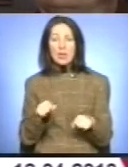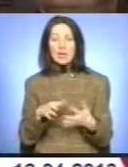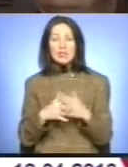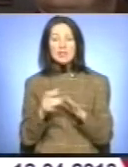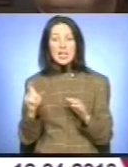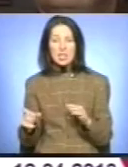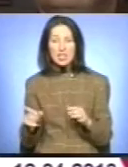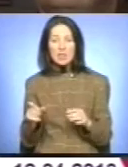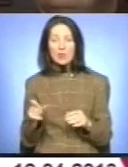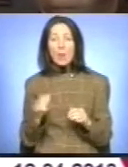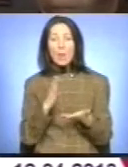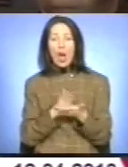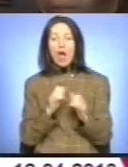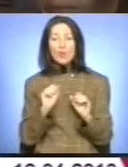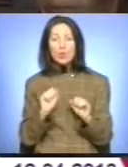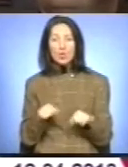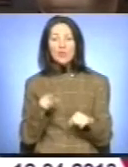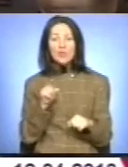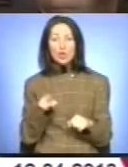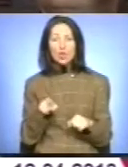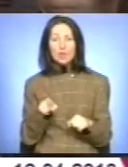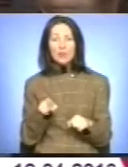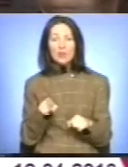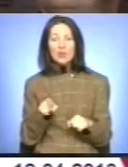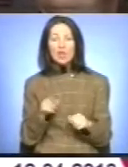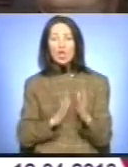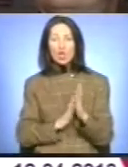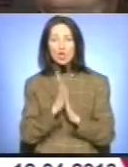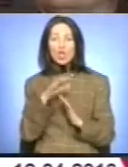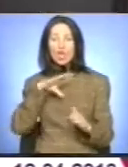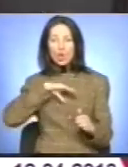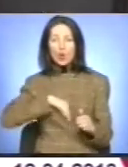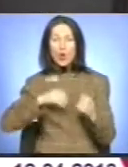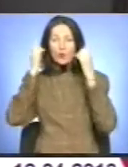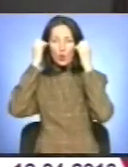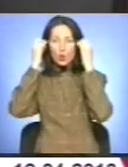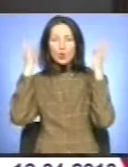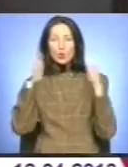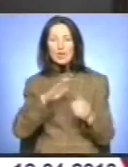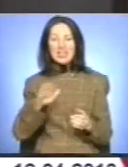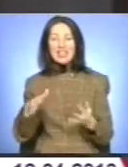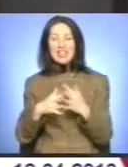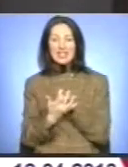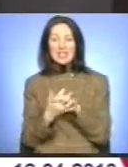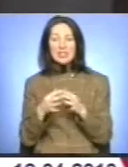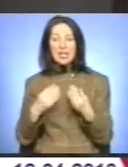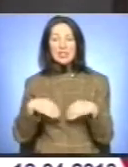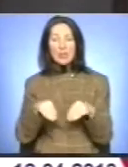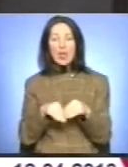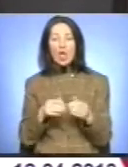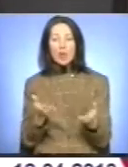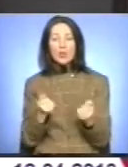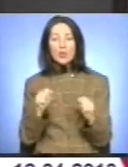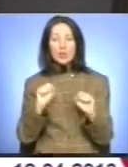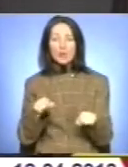він мав можливість тоді зростати духовно, культурно. Діти селянських сімей отримали можливість